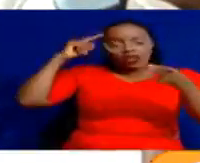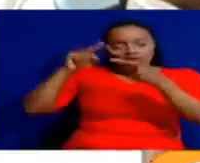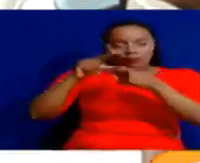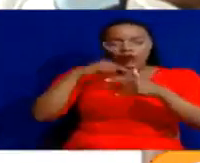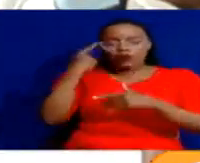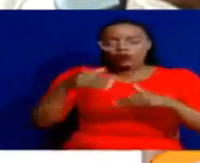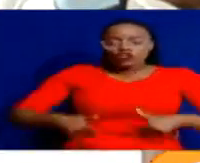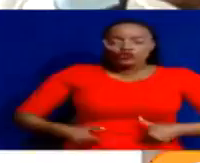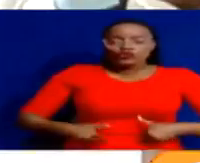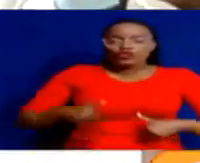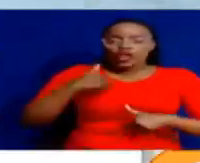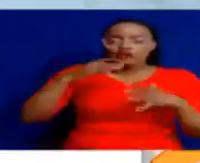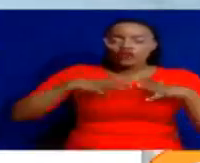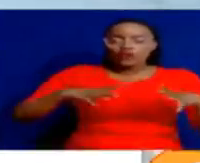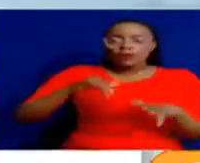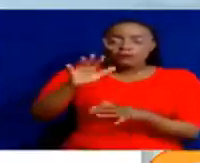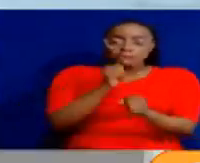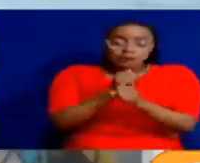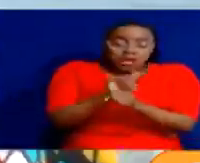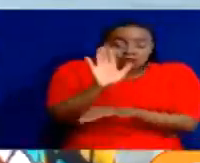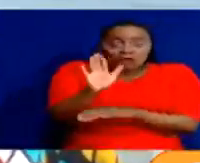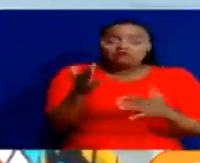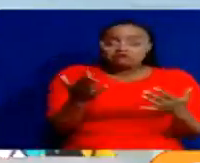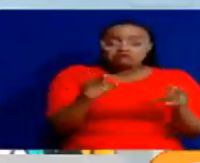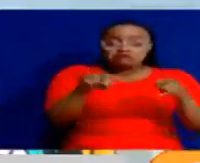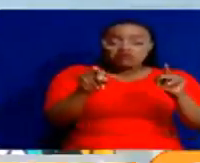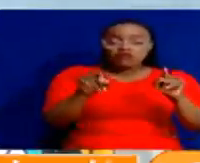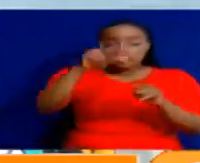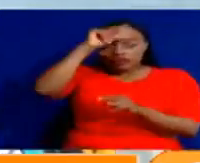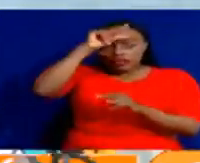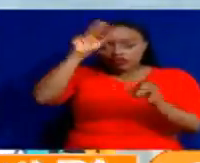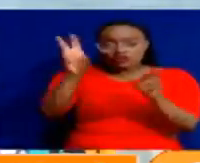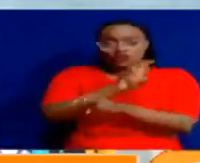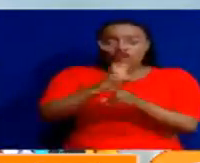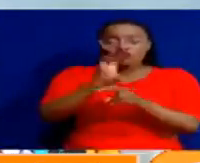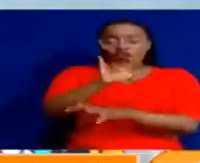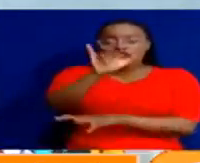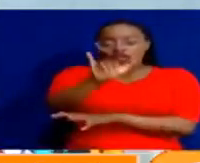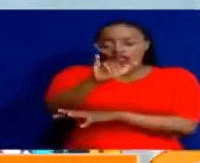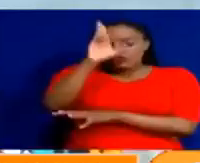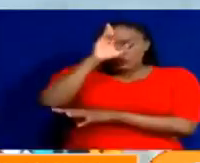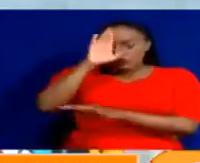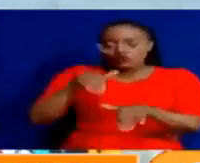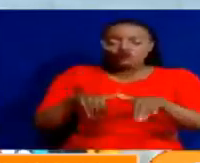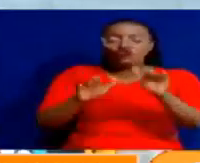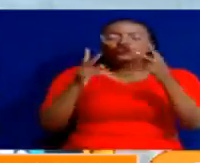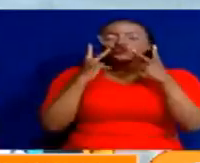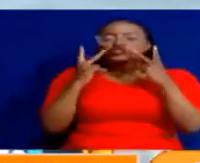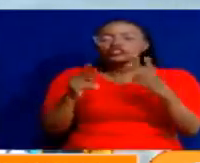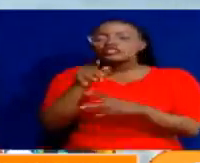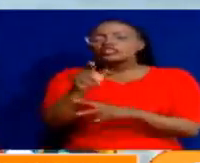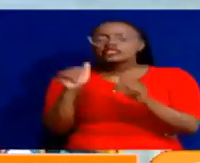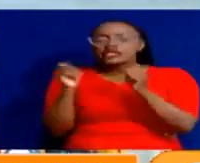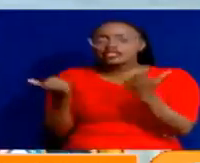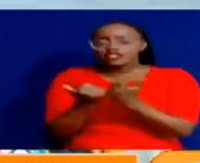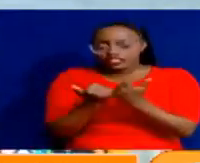vijana. Kuna watu ambao kazi yao ni hiyo, na wao ndio serikali inafuatilia sana. Polisi wanafuatilia kuona kwamba hao